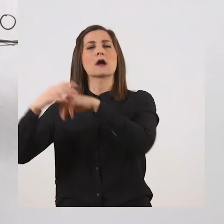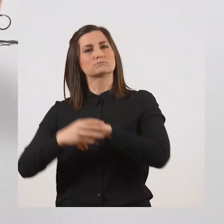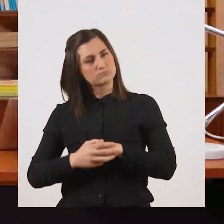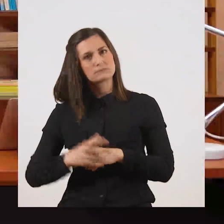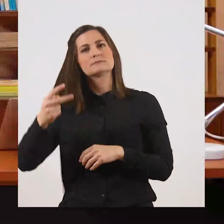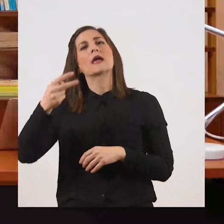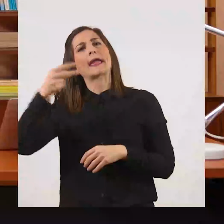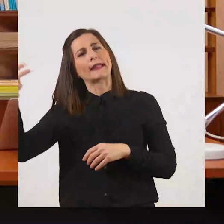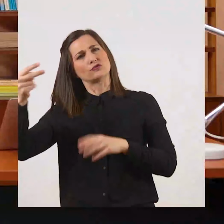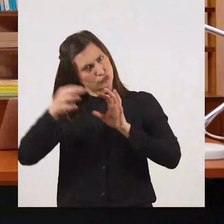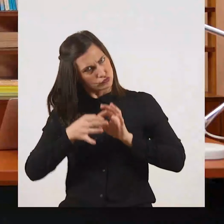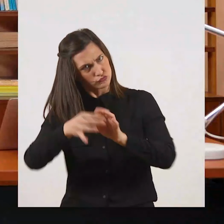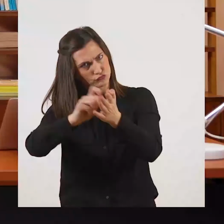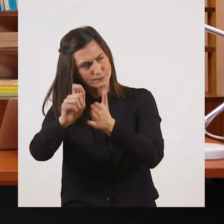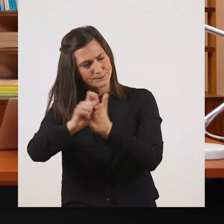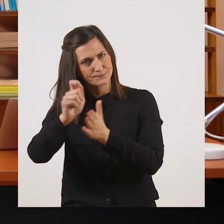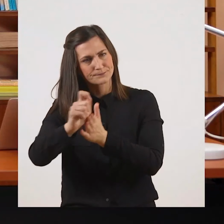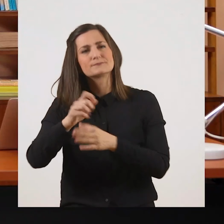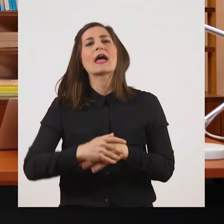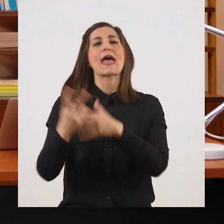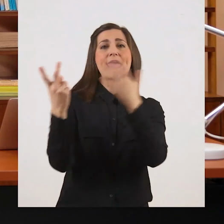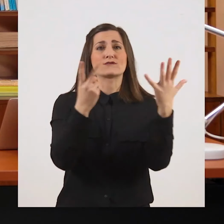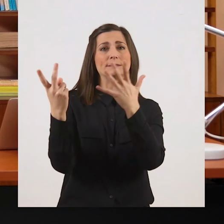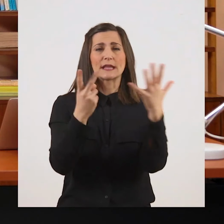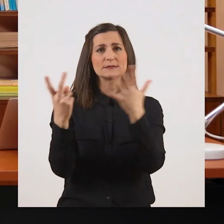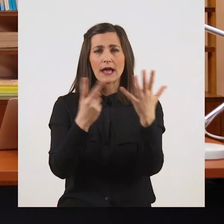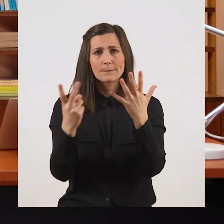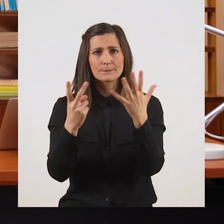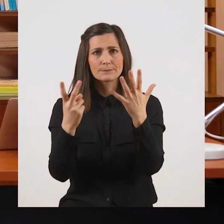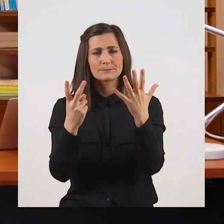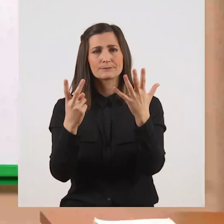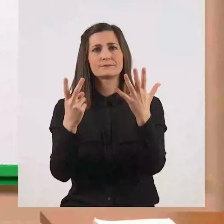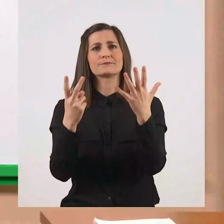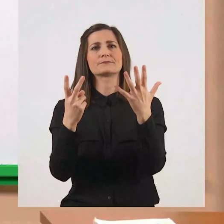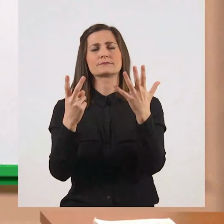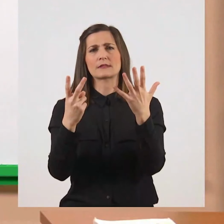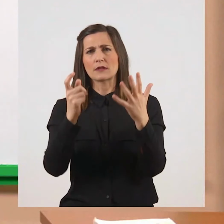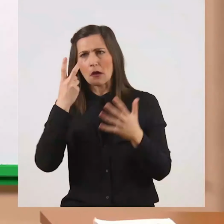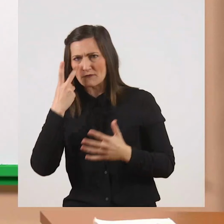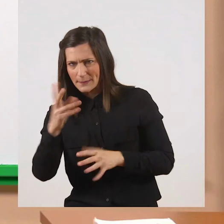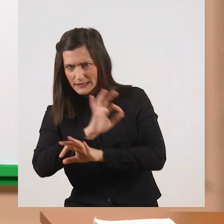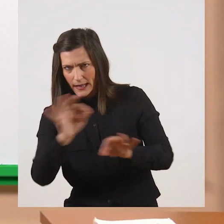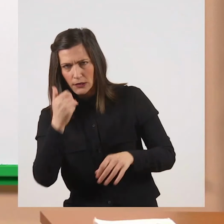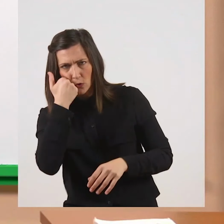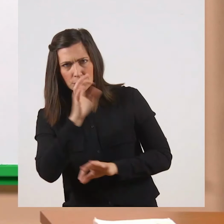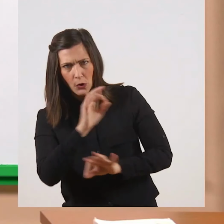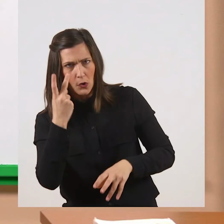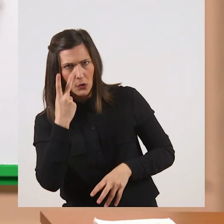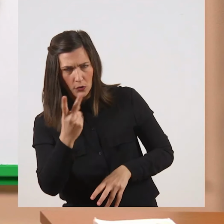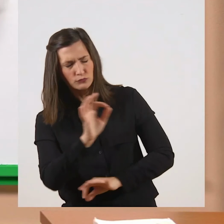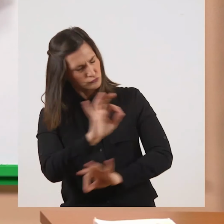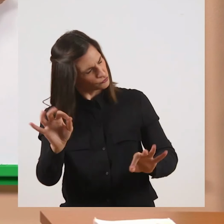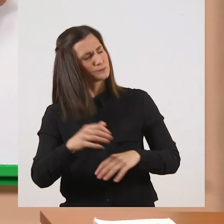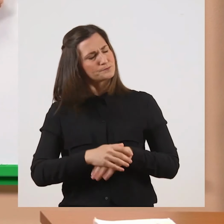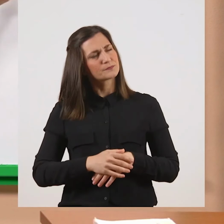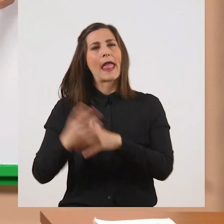να γράφω κάπως αλλιώς τώρα την πρόσθεσή μου. 77. Ελπίζω να το βλέπετε ή να τα συνεχίσω όλα με μαύρο. Φαίνεται.